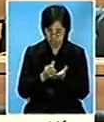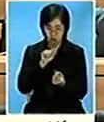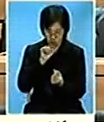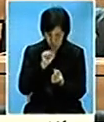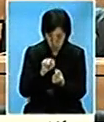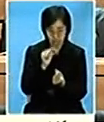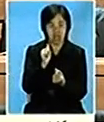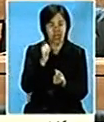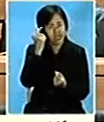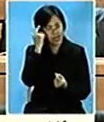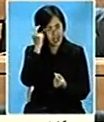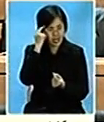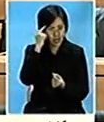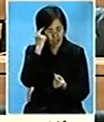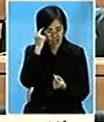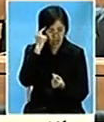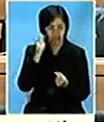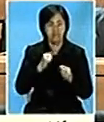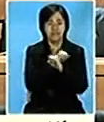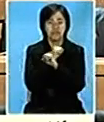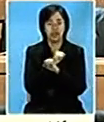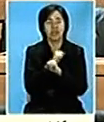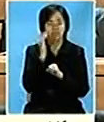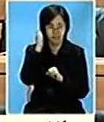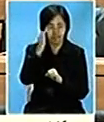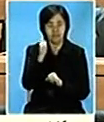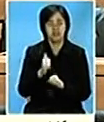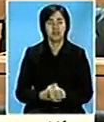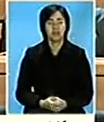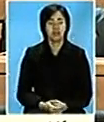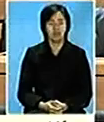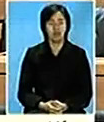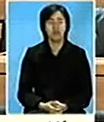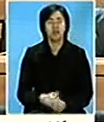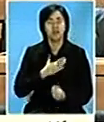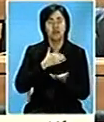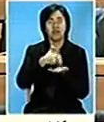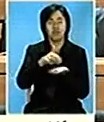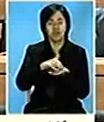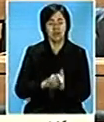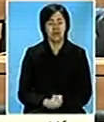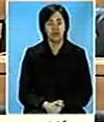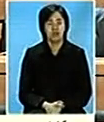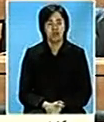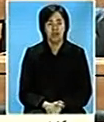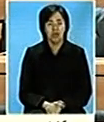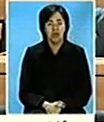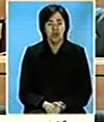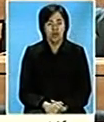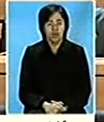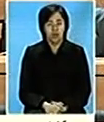านที่คิดว่าเหมาะสมและเป็นการป้องกันระยะยาวอันนี้ขอกราบเรียนท่านนะครับอีกอันหนึ่งก็คือ